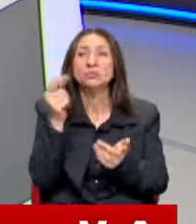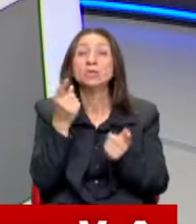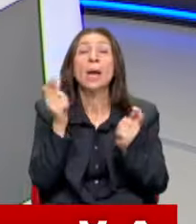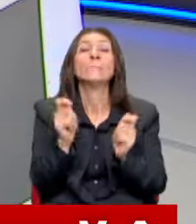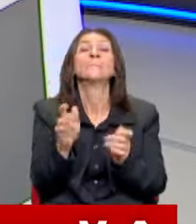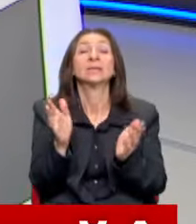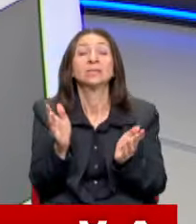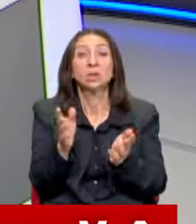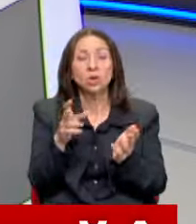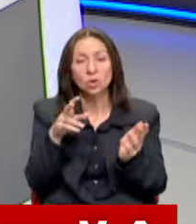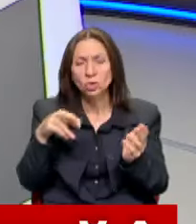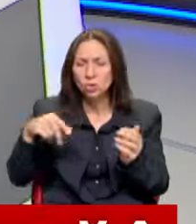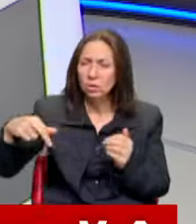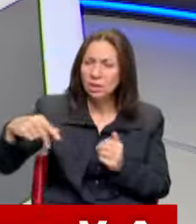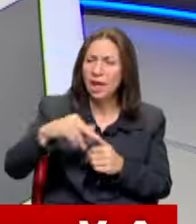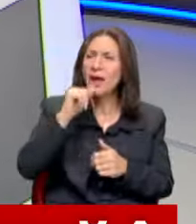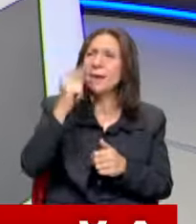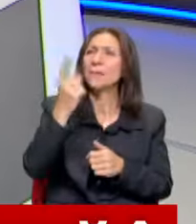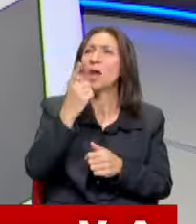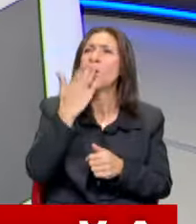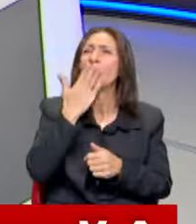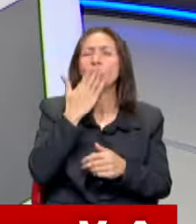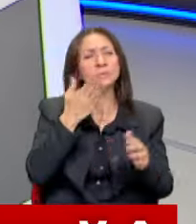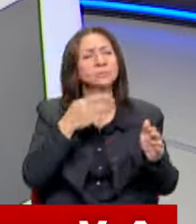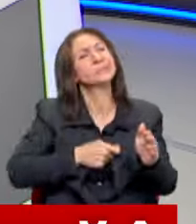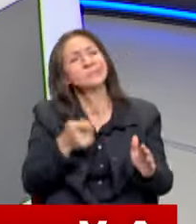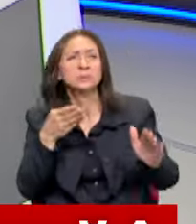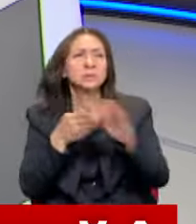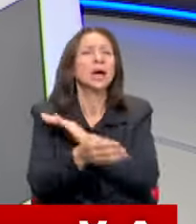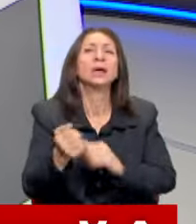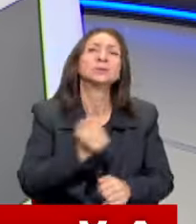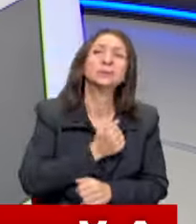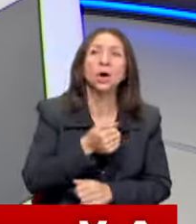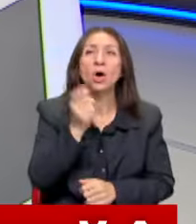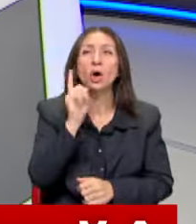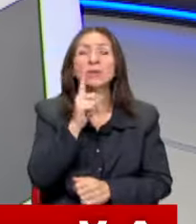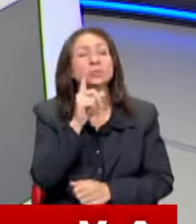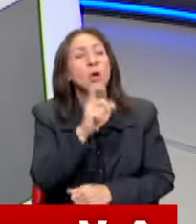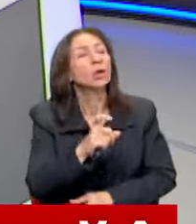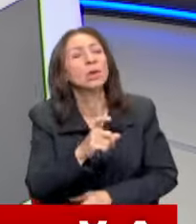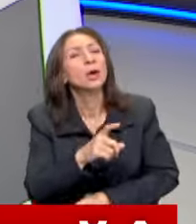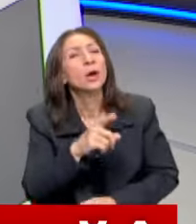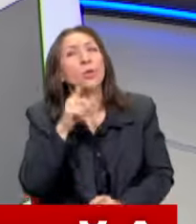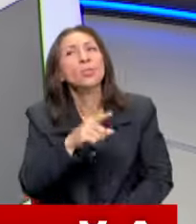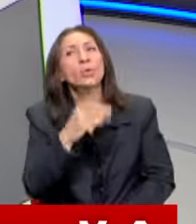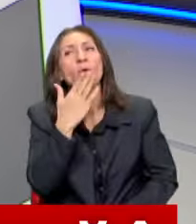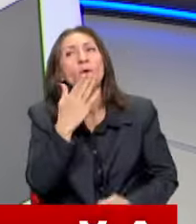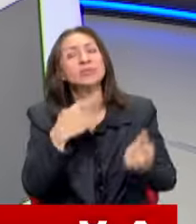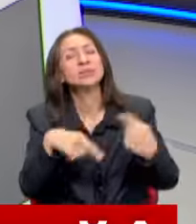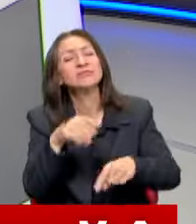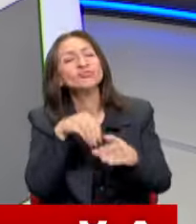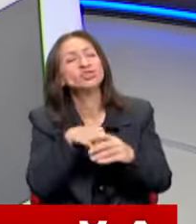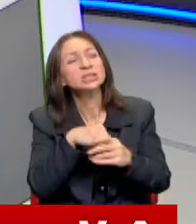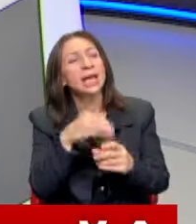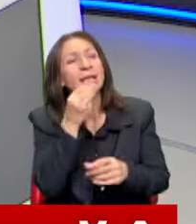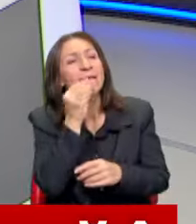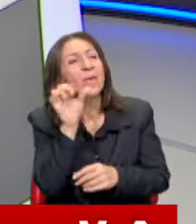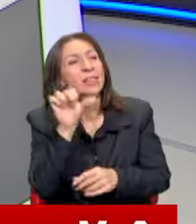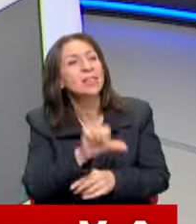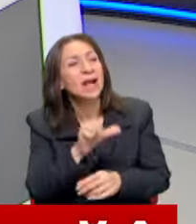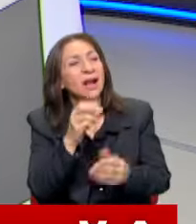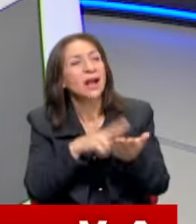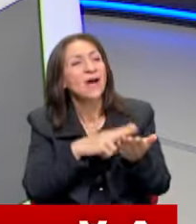yapmayın yoldan geçerken Herhangi bir okula girin öğretmeni sorun deyin ki ya Bu sınıfta yemek yiyemeyen